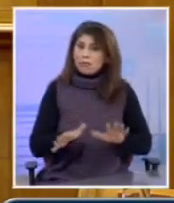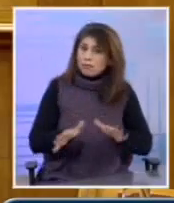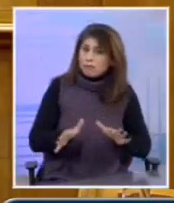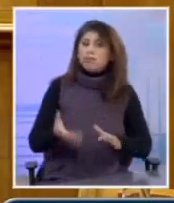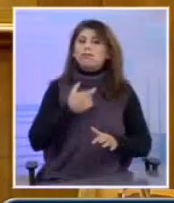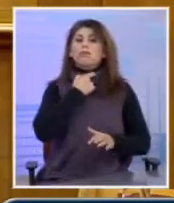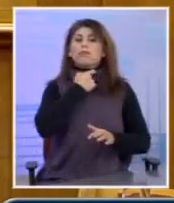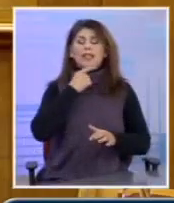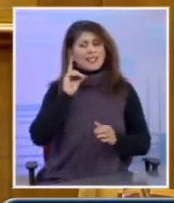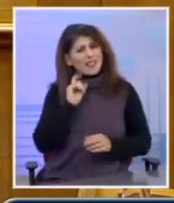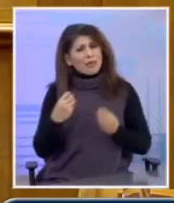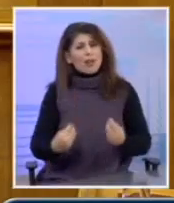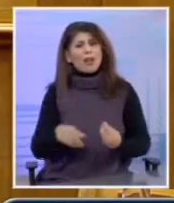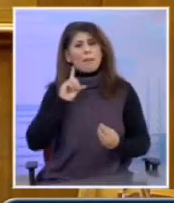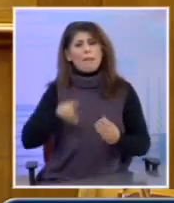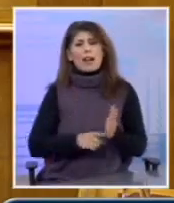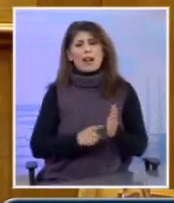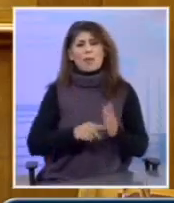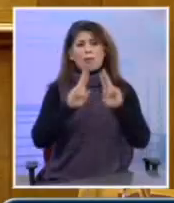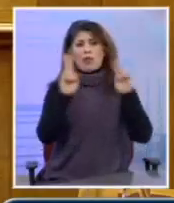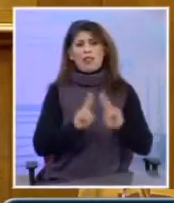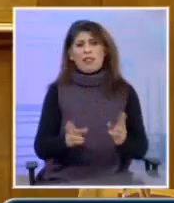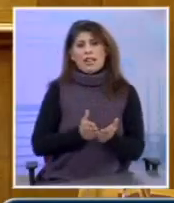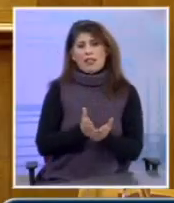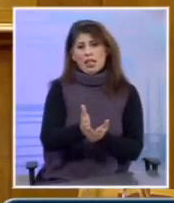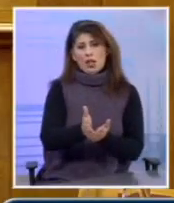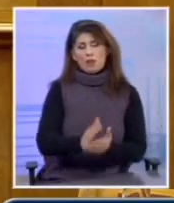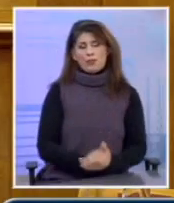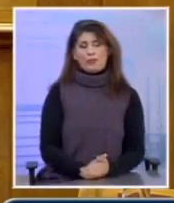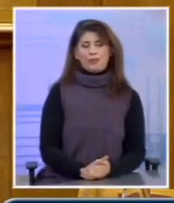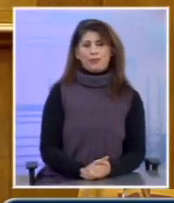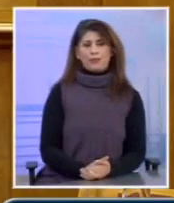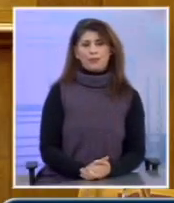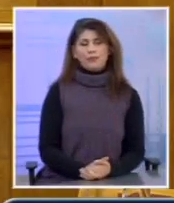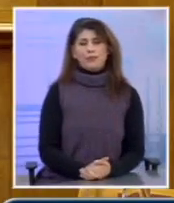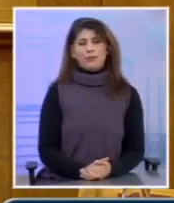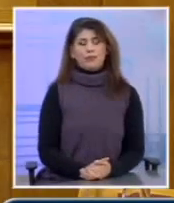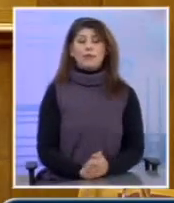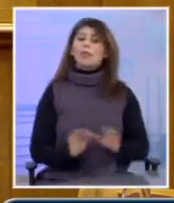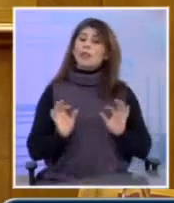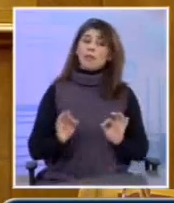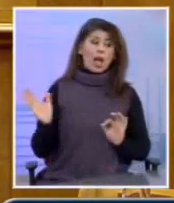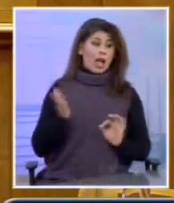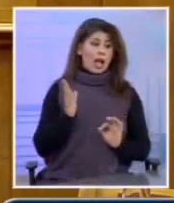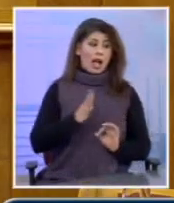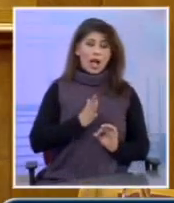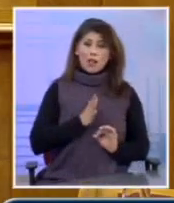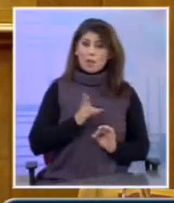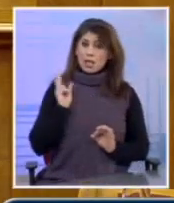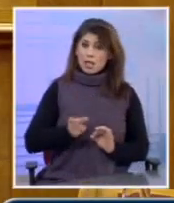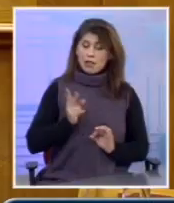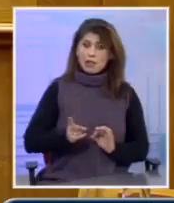είναι παράνομο με βάση το διεθνές δίκαιο. Και βεβαίως όταν άνθρωποι κινδυνεύουν στα χωρικά μας ύδατα,